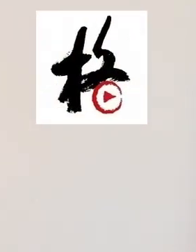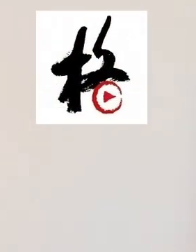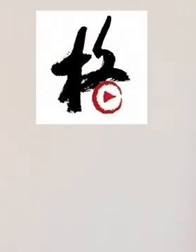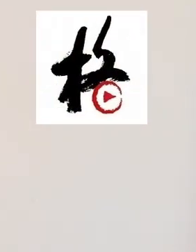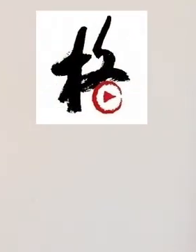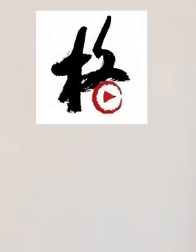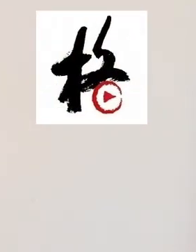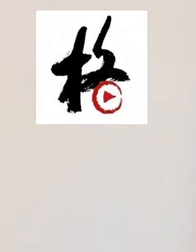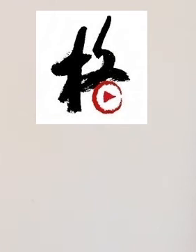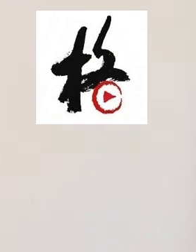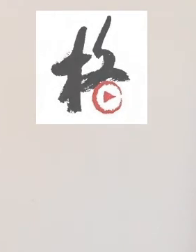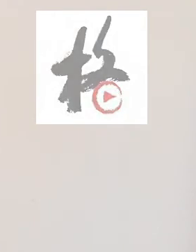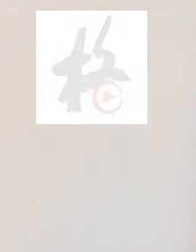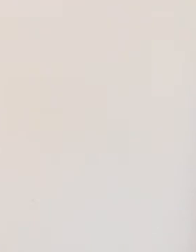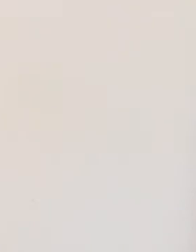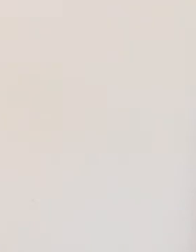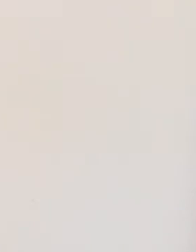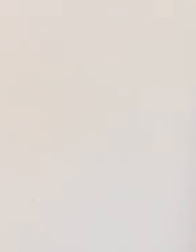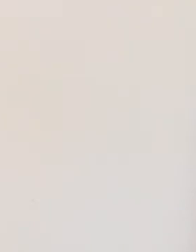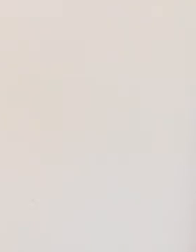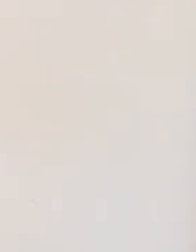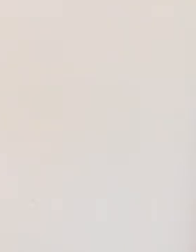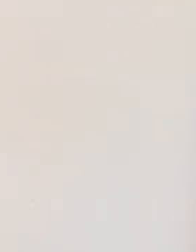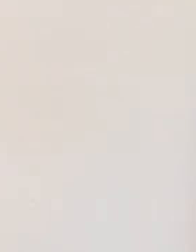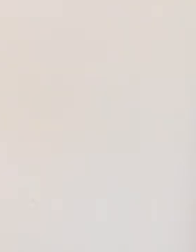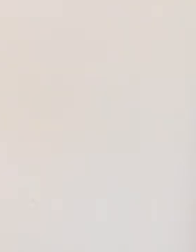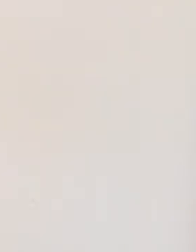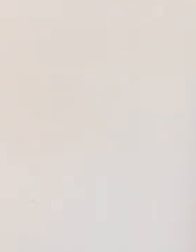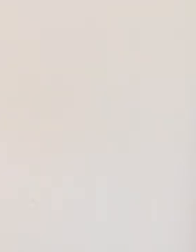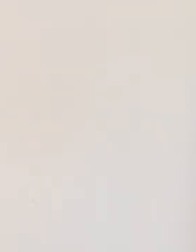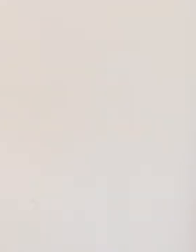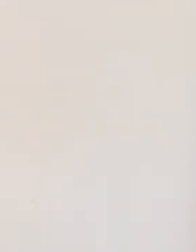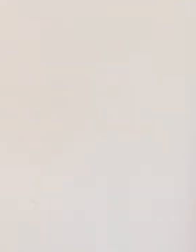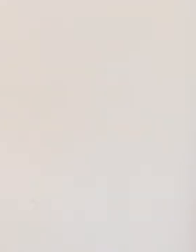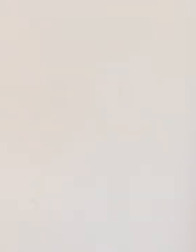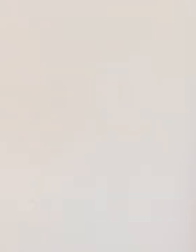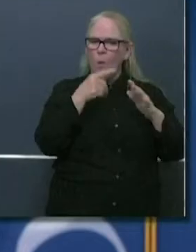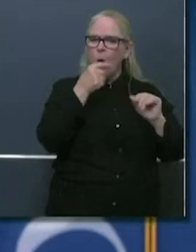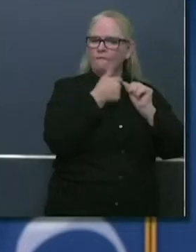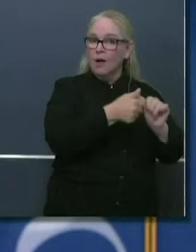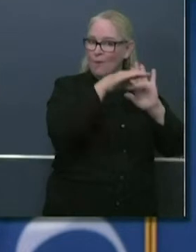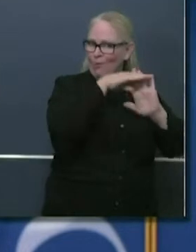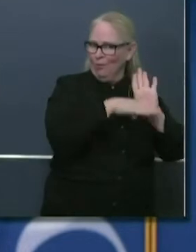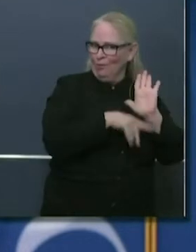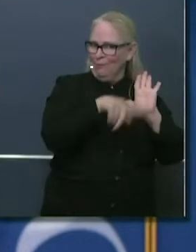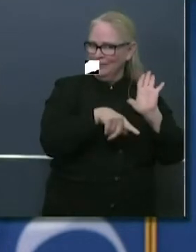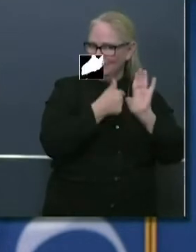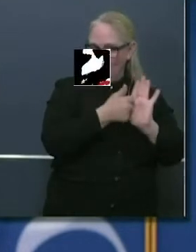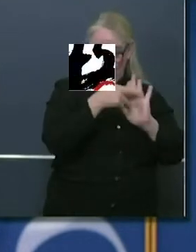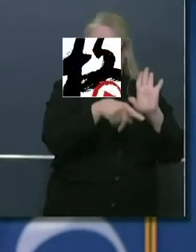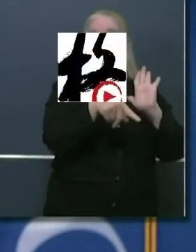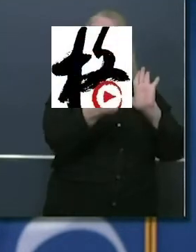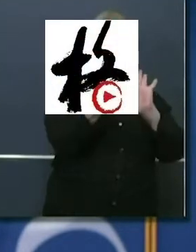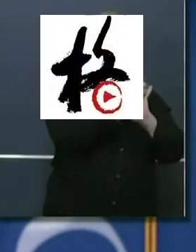新开放指导方针的新闻。据本台记者报道，加州州长纽森宣布了一些企业和零售